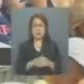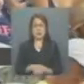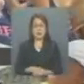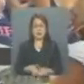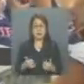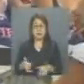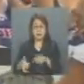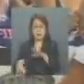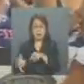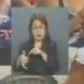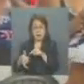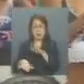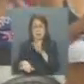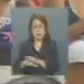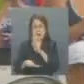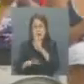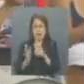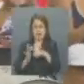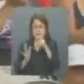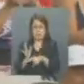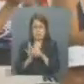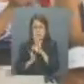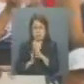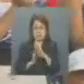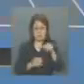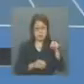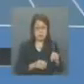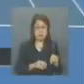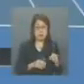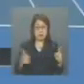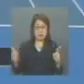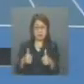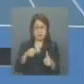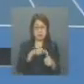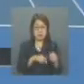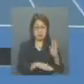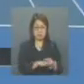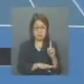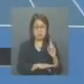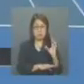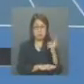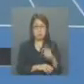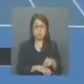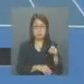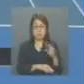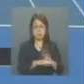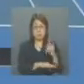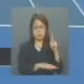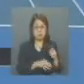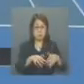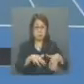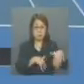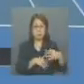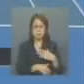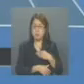ของรายการจากเซอร์เบียเกมนี้เขาต้องเจอกับเดตันฮิวิตอดีตมือ1ของโลกและถือว่าเป็นนักเทนนิสขวัญใจเจ้าถิ่นเซต